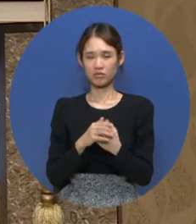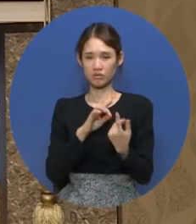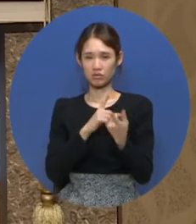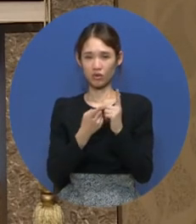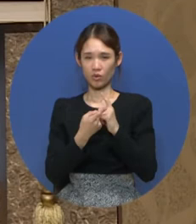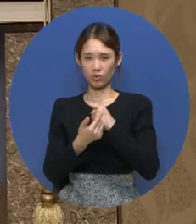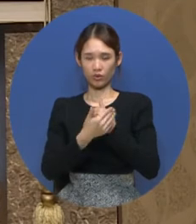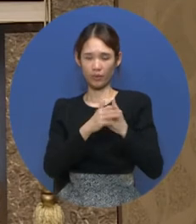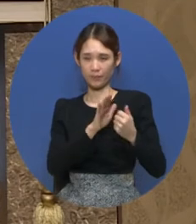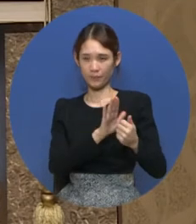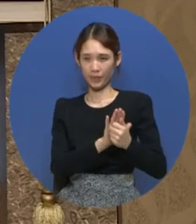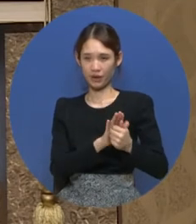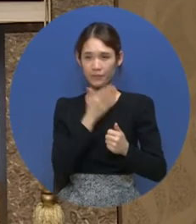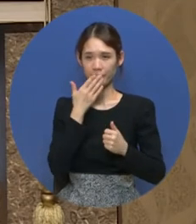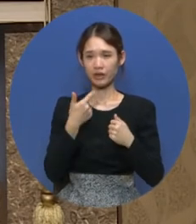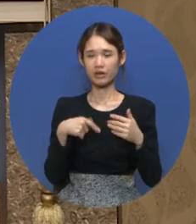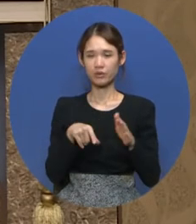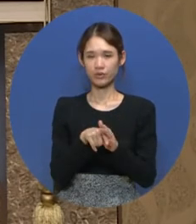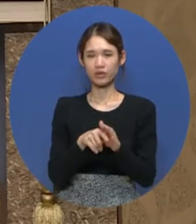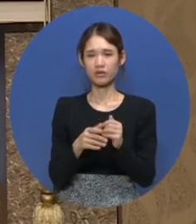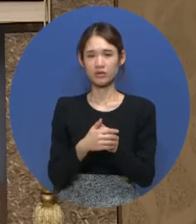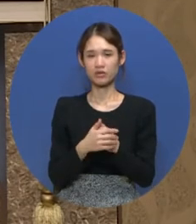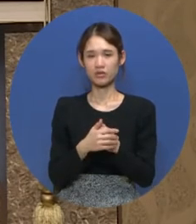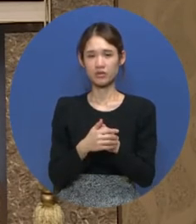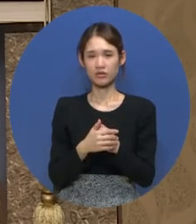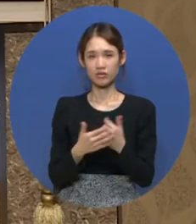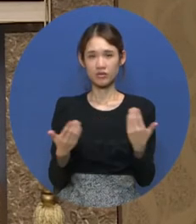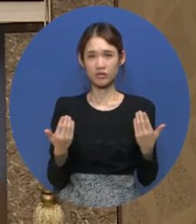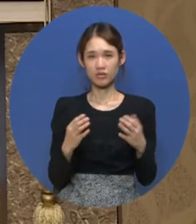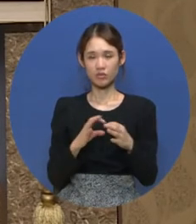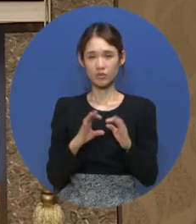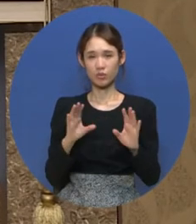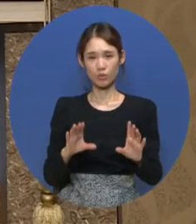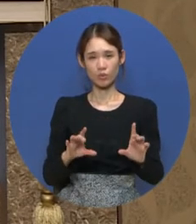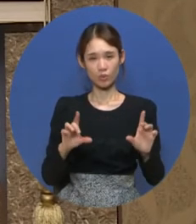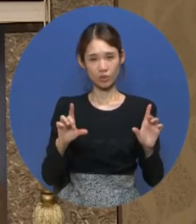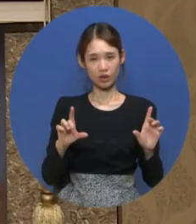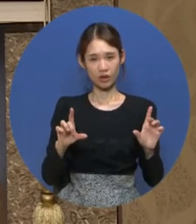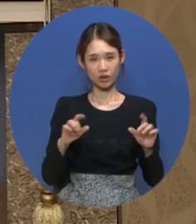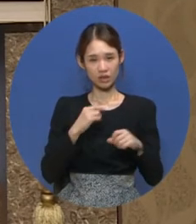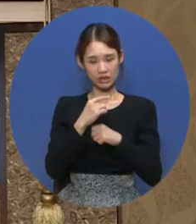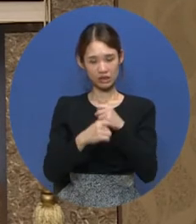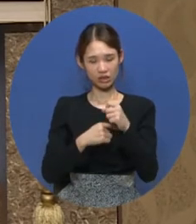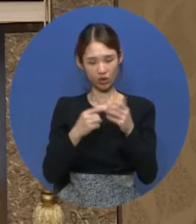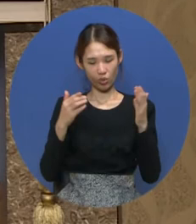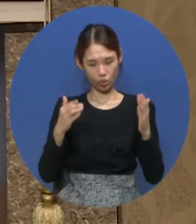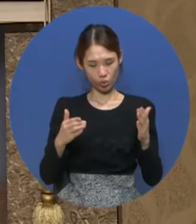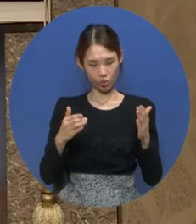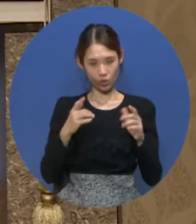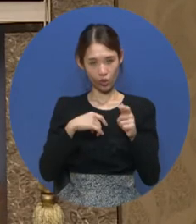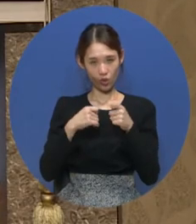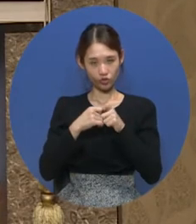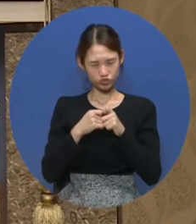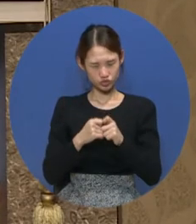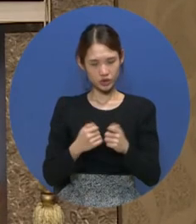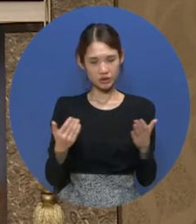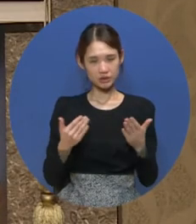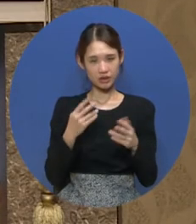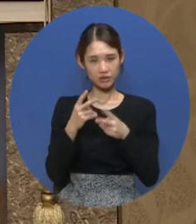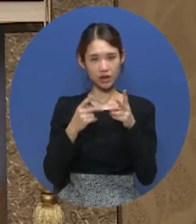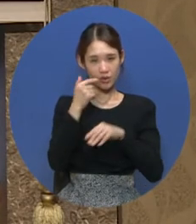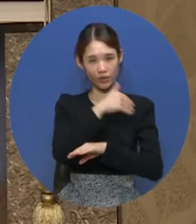부분들이 기 때문에 저희가 고어를 지금 어 작업에서 1 오늘 안에 그런 구체적인 자국 그런